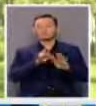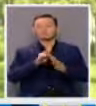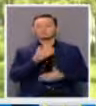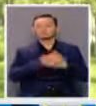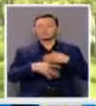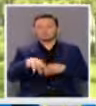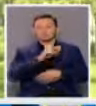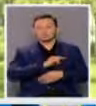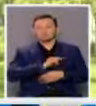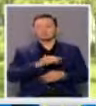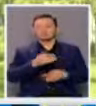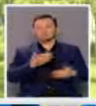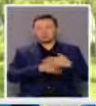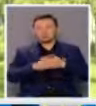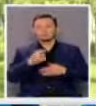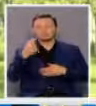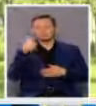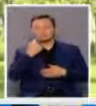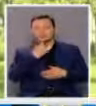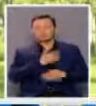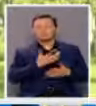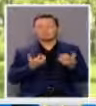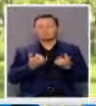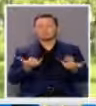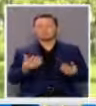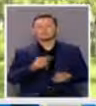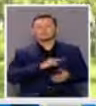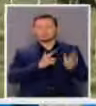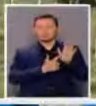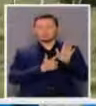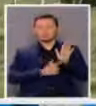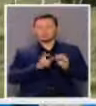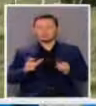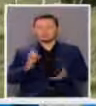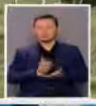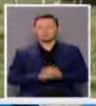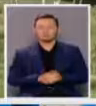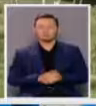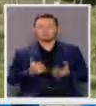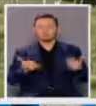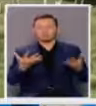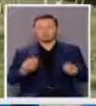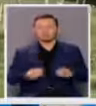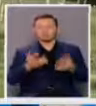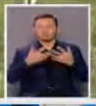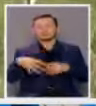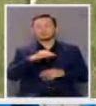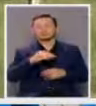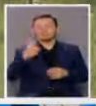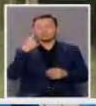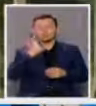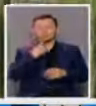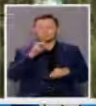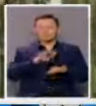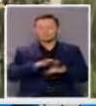мы набираем на работу. У нас сейчас около 70 человек работает. Отметим, что уже сейчас лицами с ограниченными